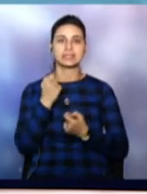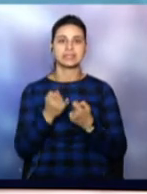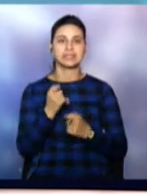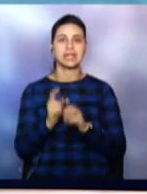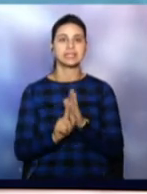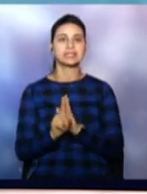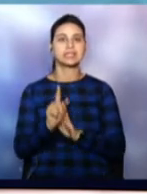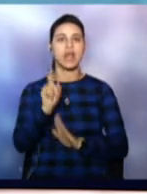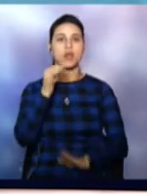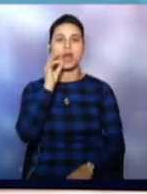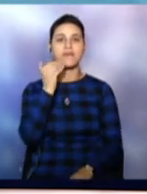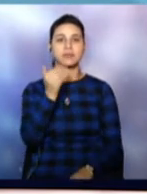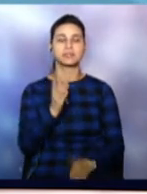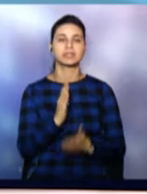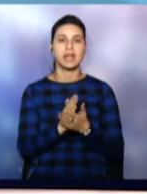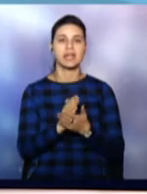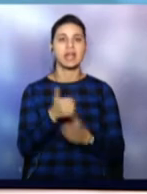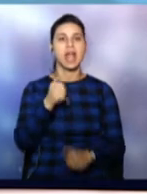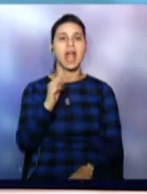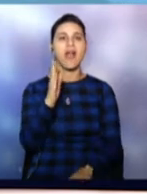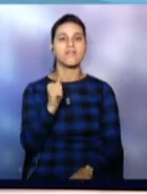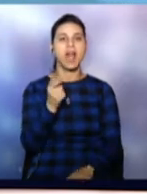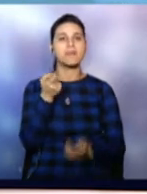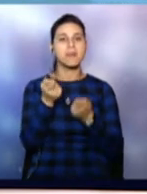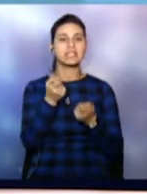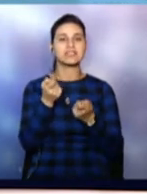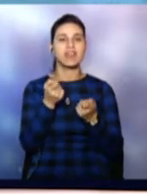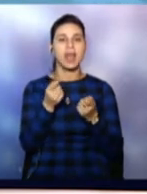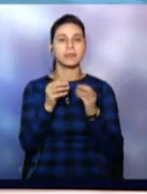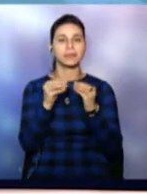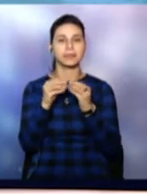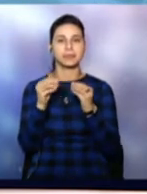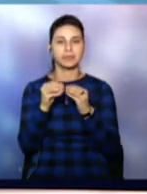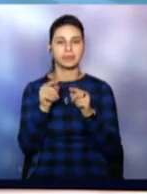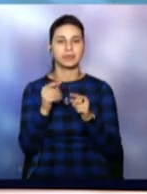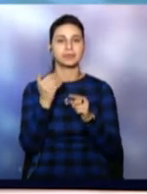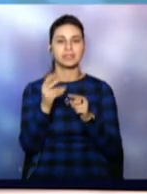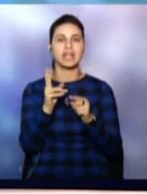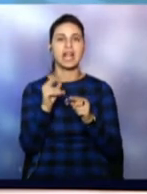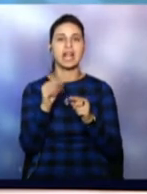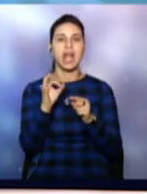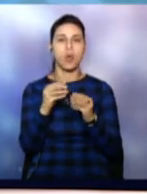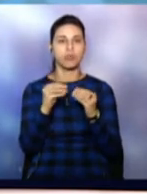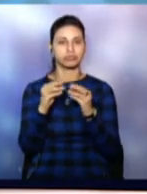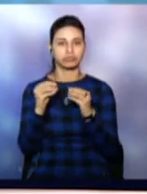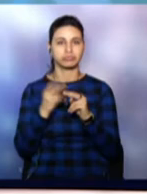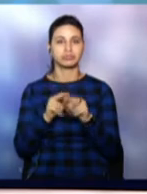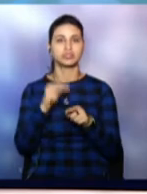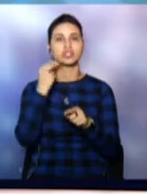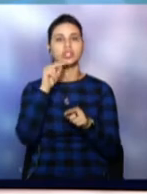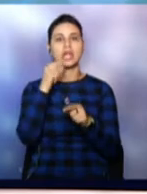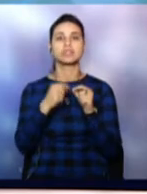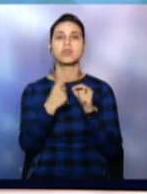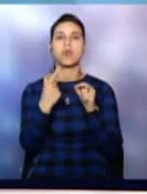წყარო კოფეინისა მაინც გახლავთ ყავის მარცვლები, კოლას მარცვლები, კაკაოს მარცვლები და ჩაის